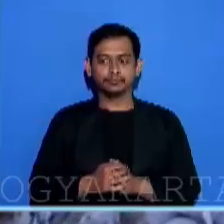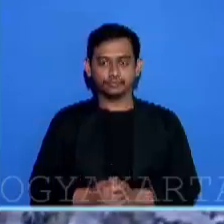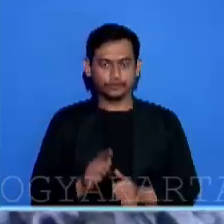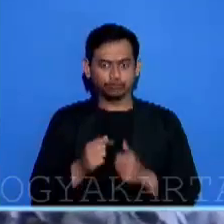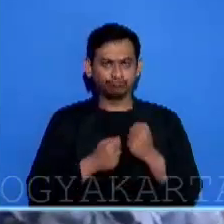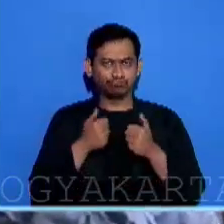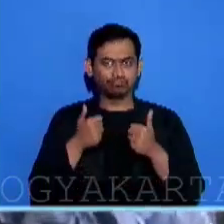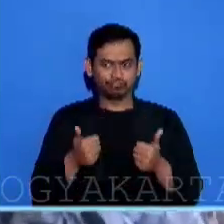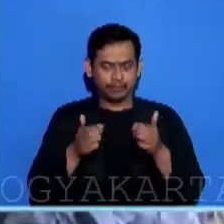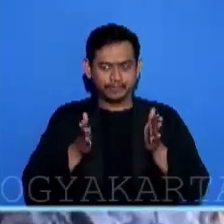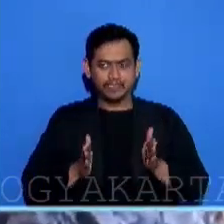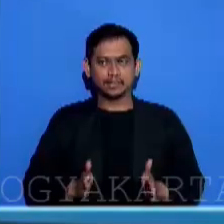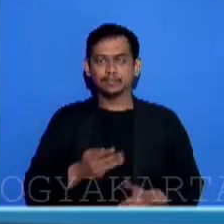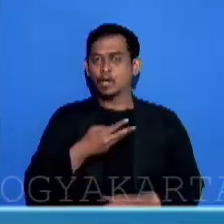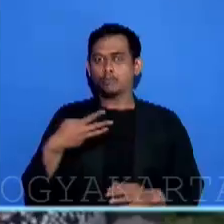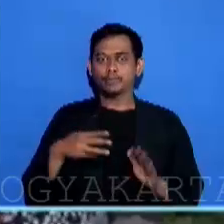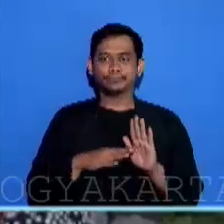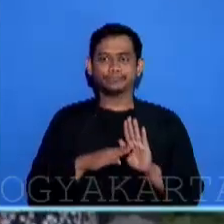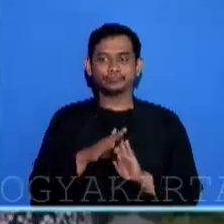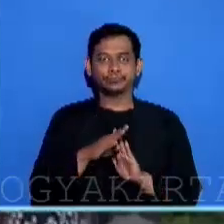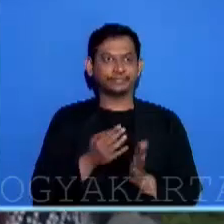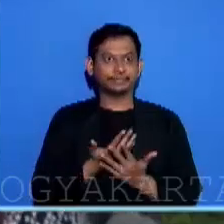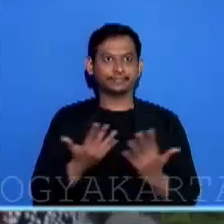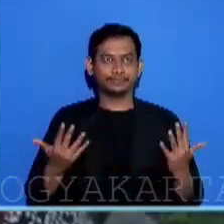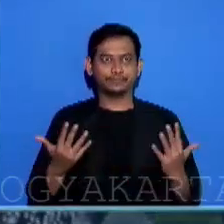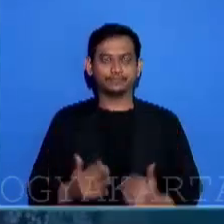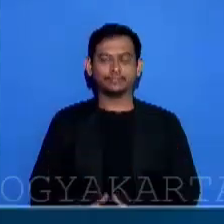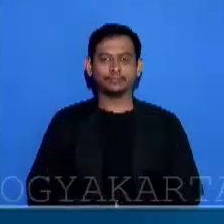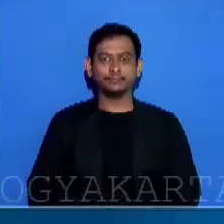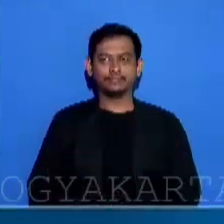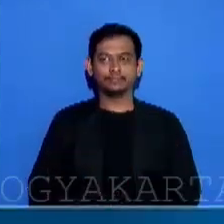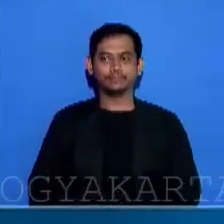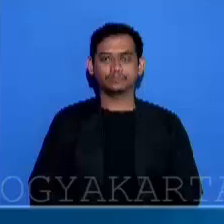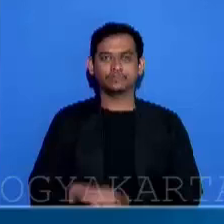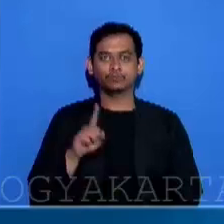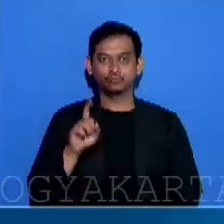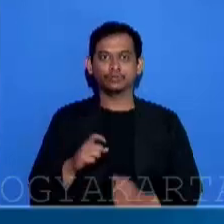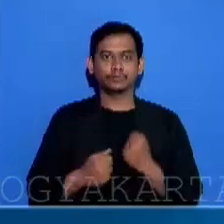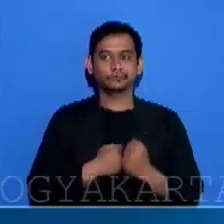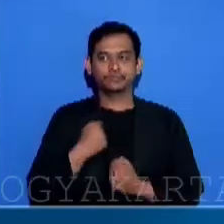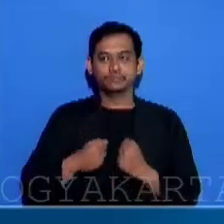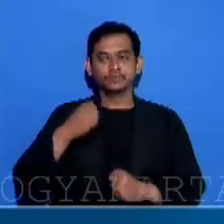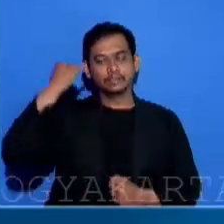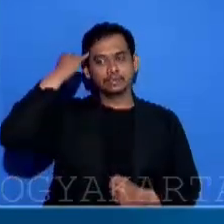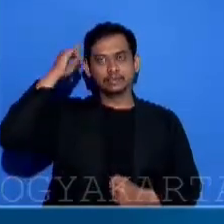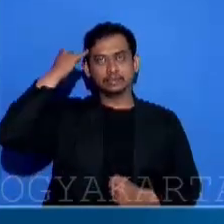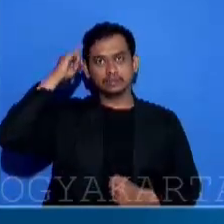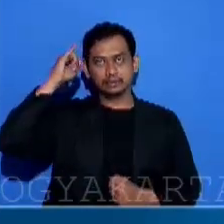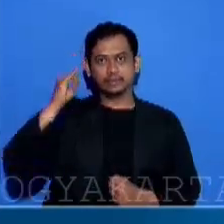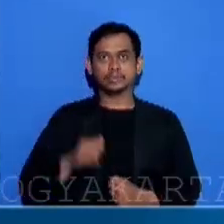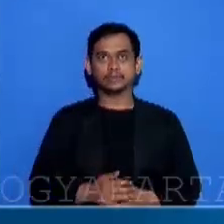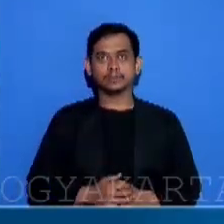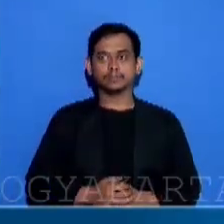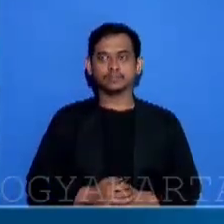berperan dalam pertumbuhan ekonomi masyarakat. Kita perlu terus melakukan satu terobosan,